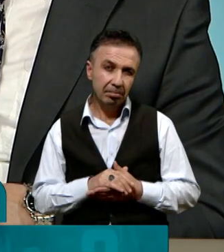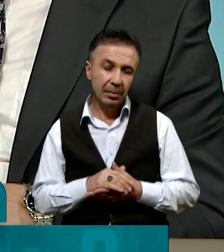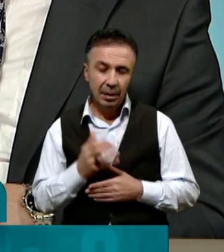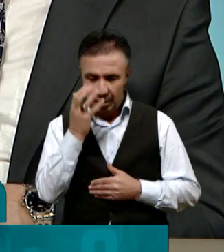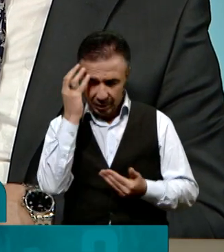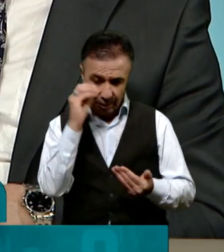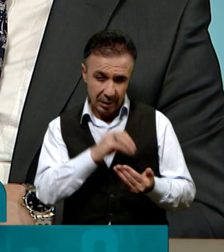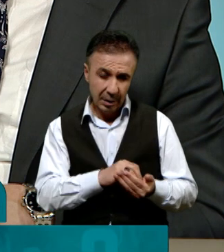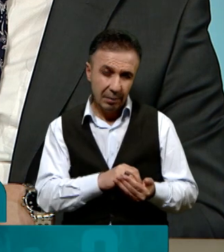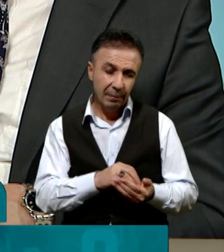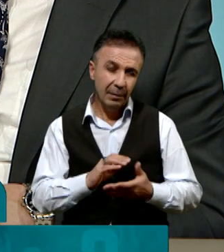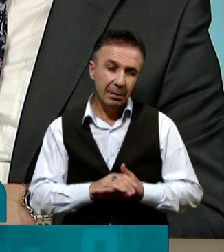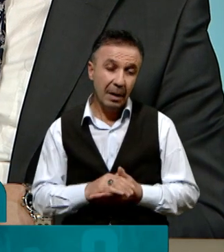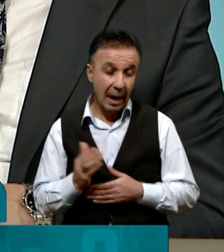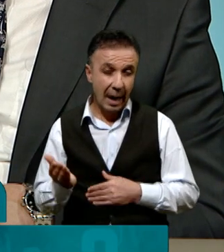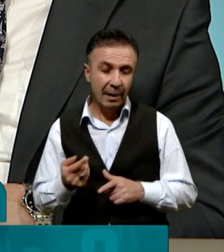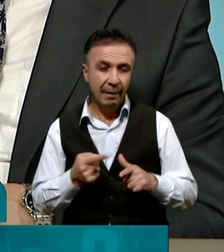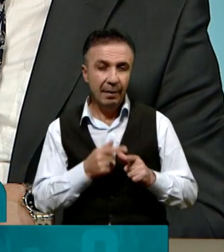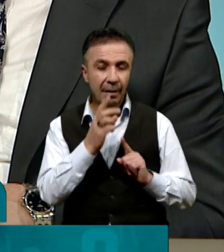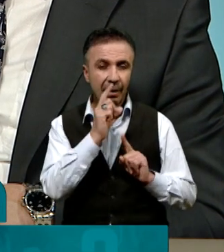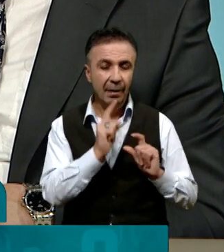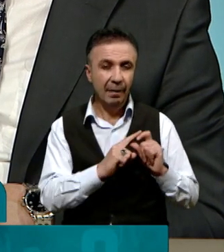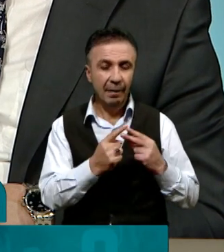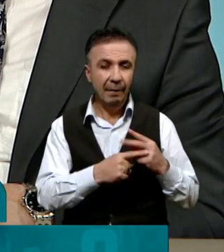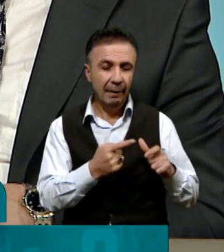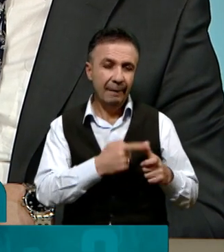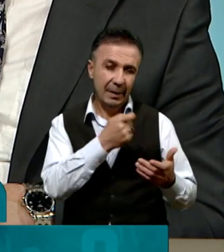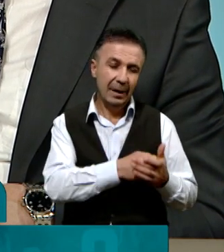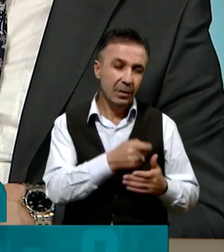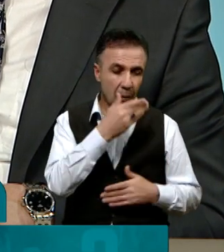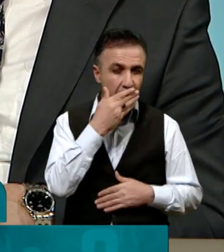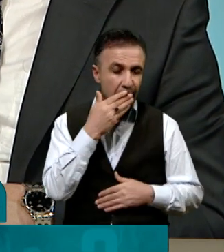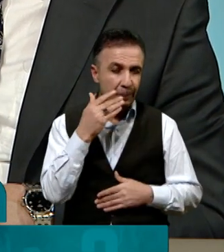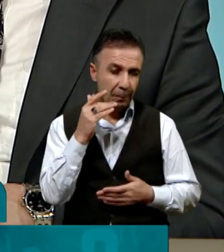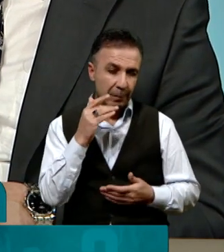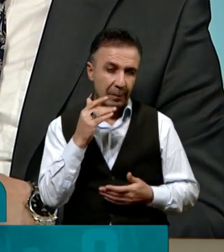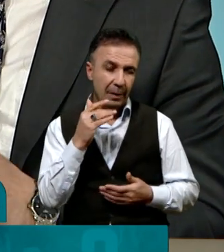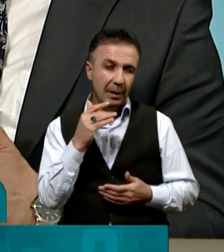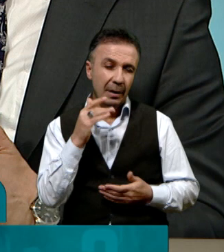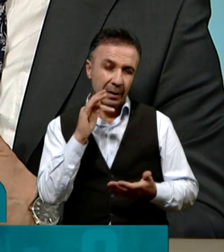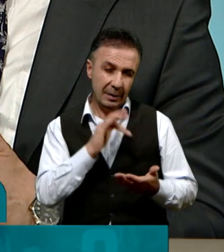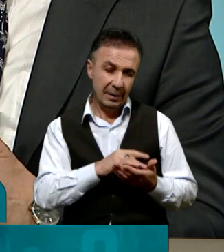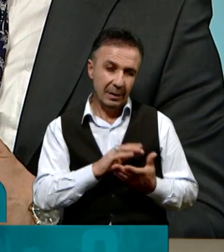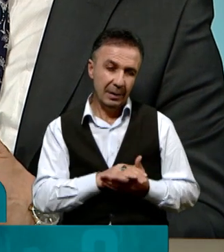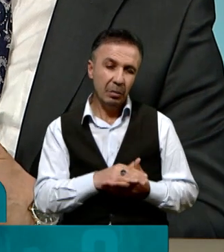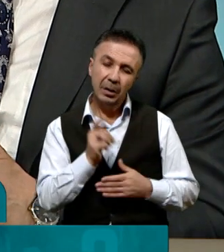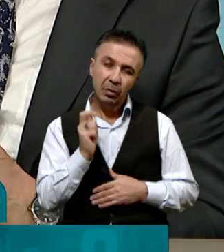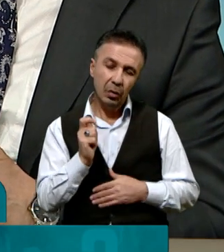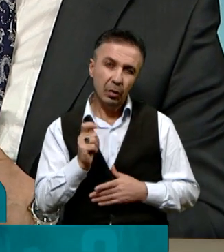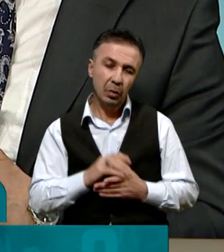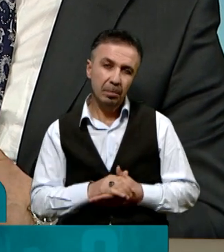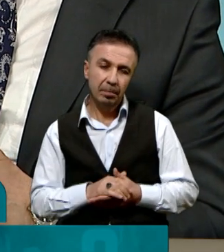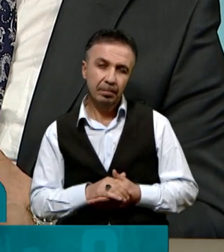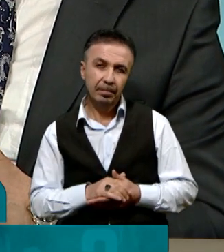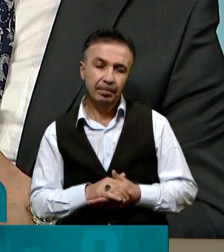vaciptir. Eğer fidyesi ise bir orucun şeyleri, bedelleri ise o da nedir? Farzdır. Bunlar zorunlu. Zaten bunları biz ne